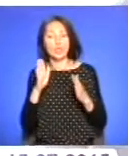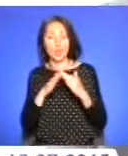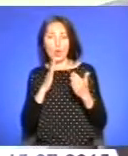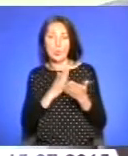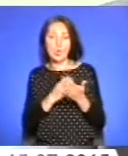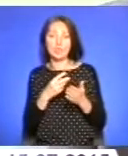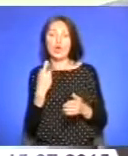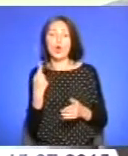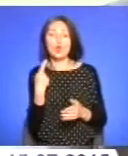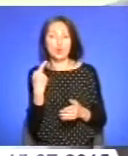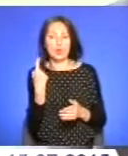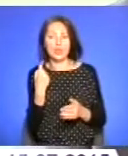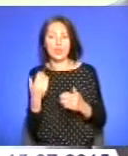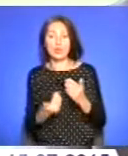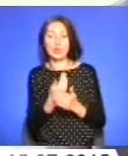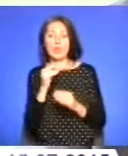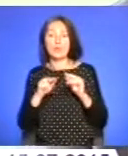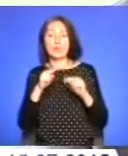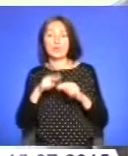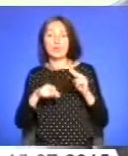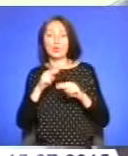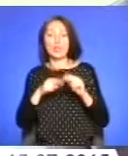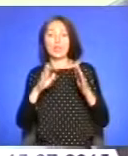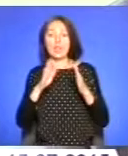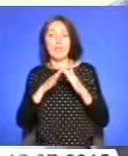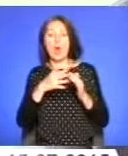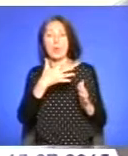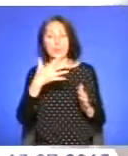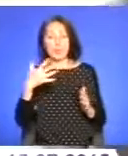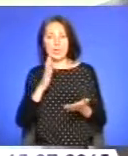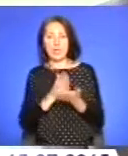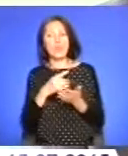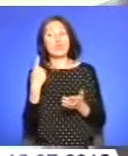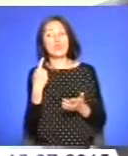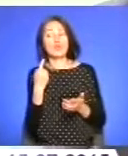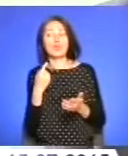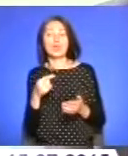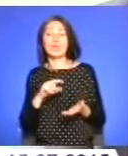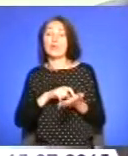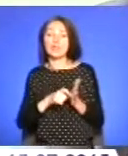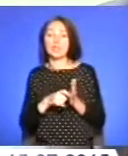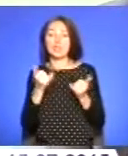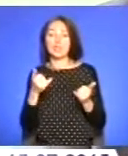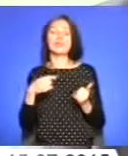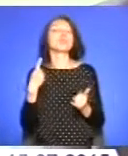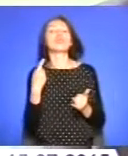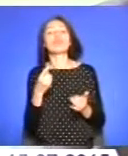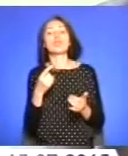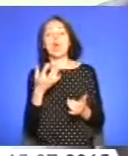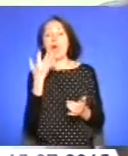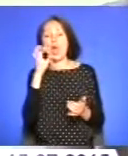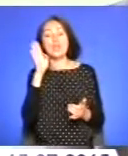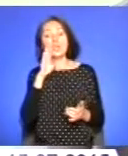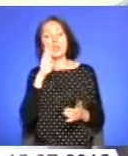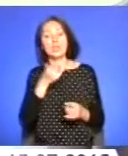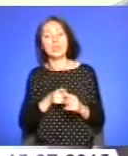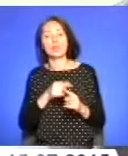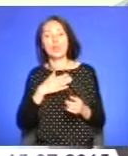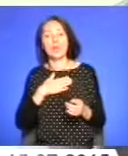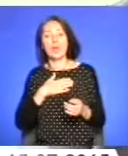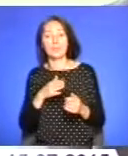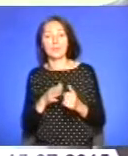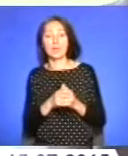счетчик. Новопостроенные дома многоэтажные имеют счетчик в квартире. Сегодняшние счетчики, скажем, горячей воды, которые мы